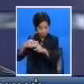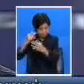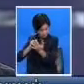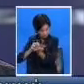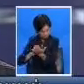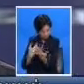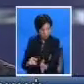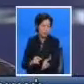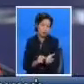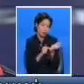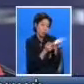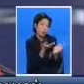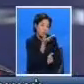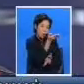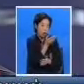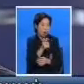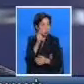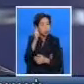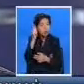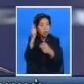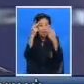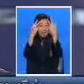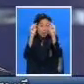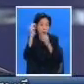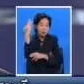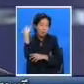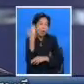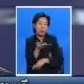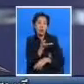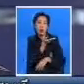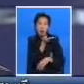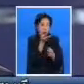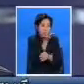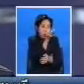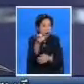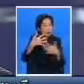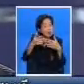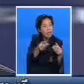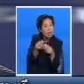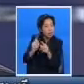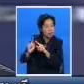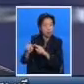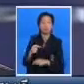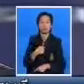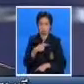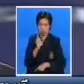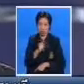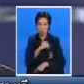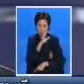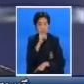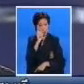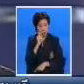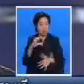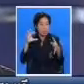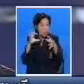สำหรับอดีตนายกนะครับผมก็อยากจะบอกว่าเรื่องการขอพระราชทานอภัยโทษเนี่ยนะครับกฎหมายมี